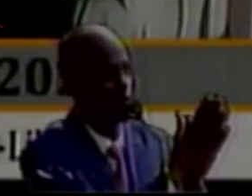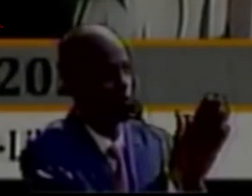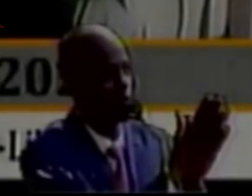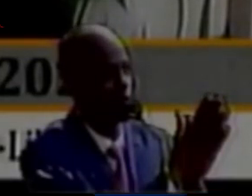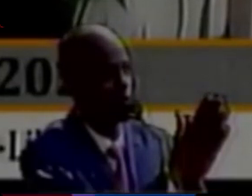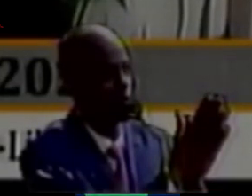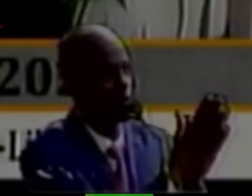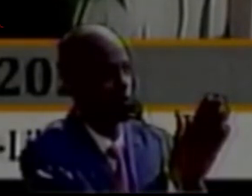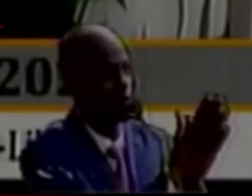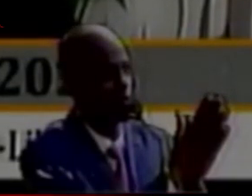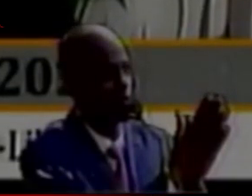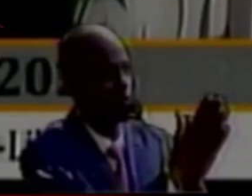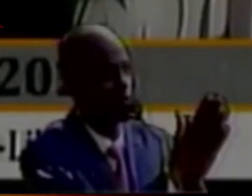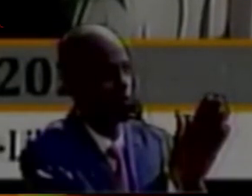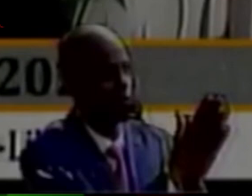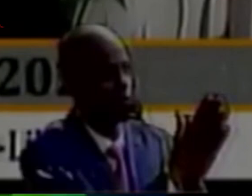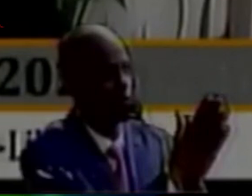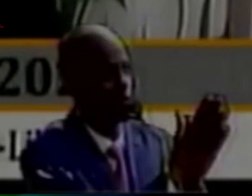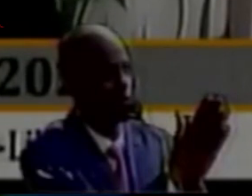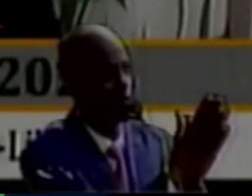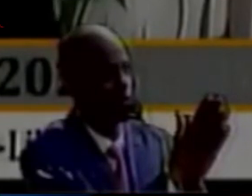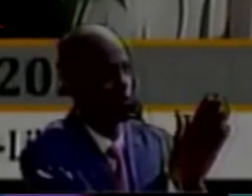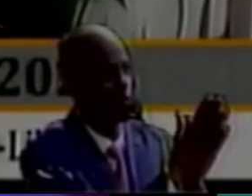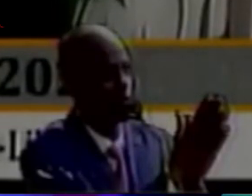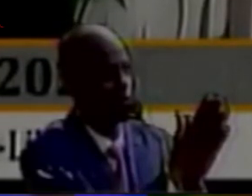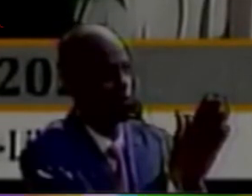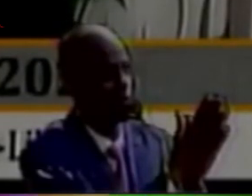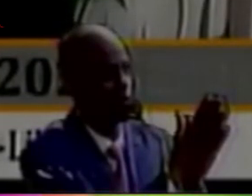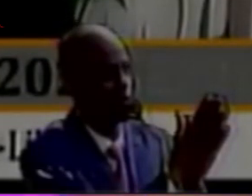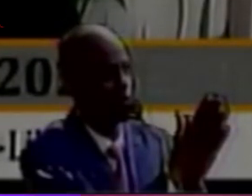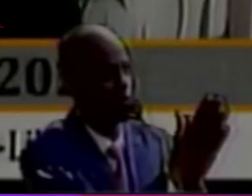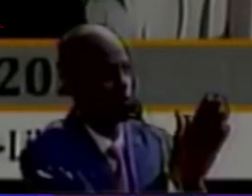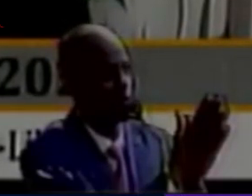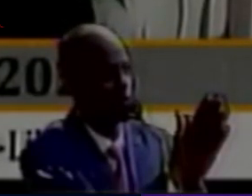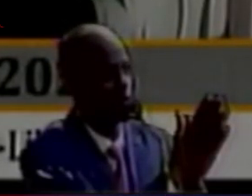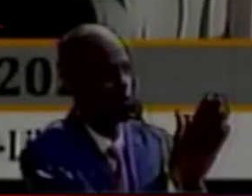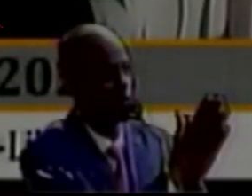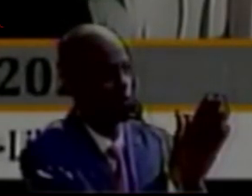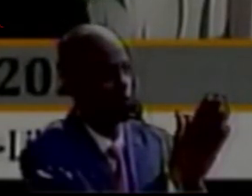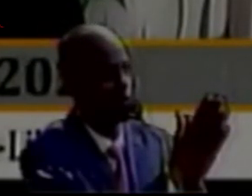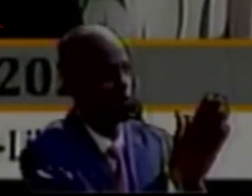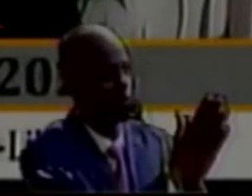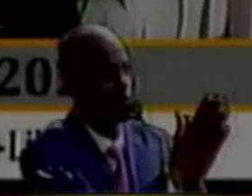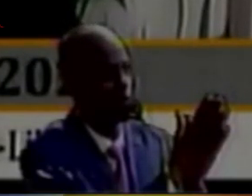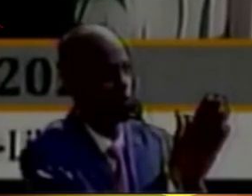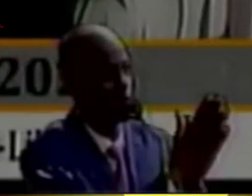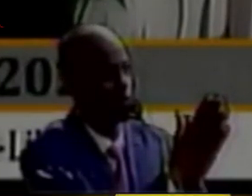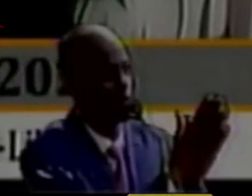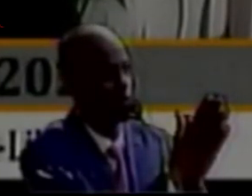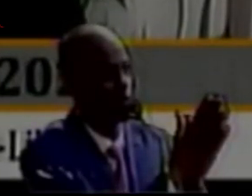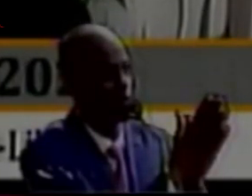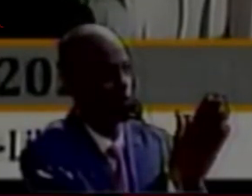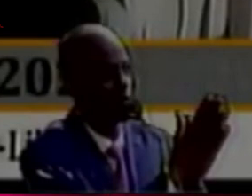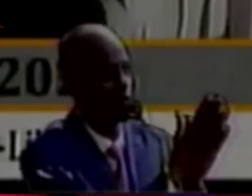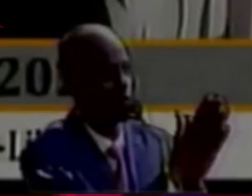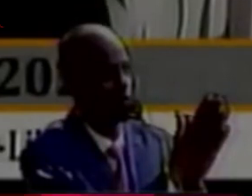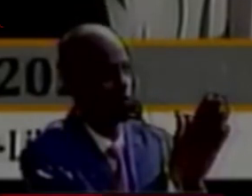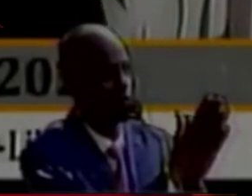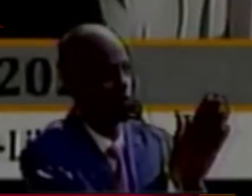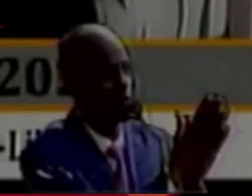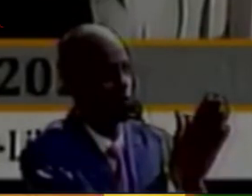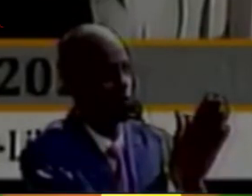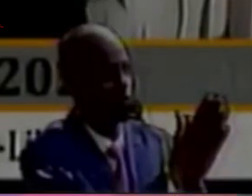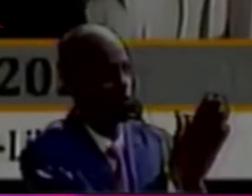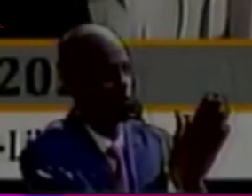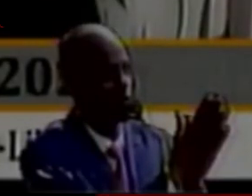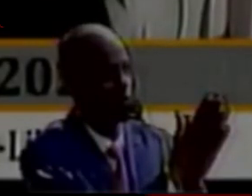de débat. Et ce symposium, non, c'est ça lié. Et choisir un thème difficile, peut-être pour mon capitaine, j'en te dis, hein, qui sa mot